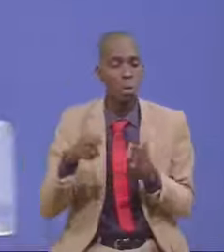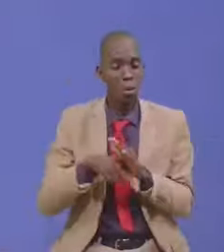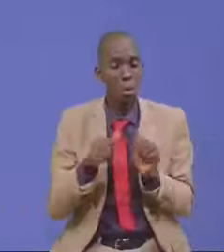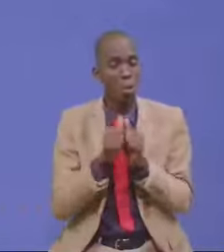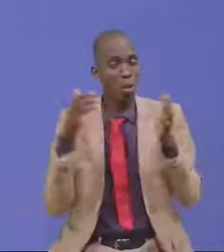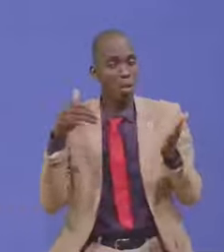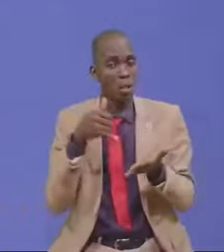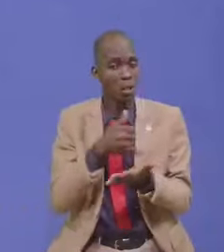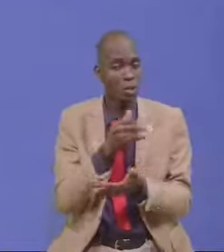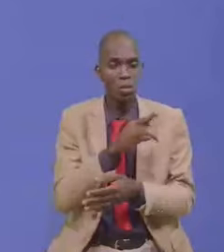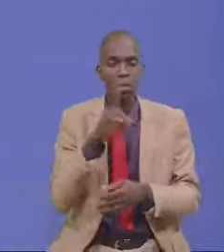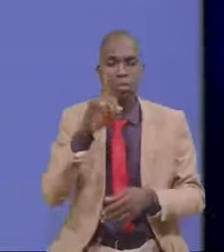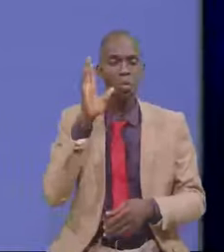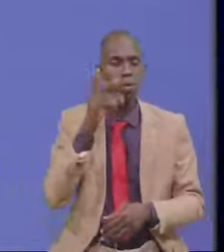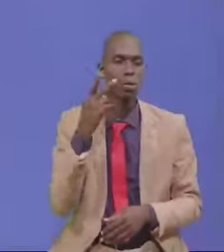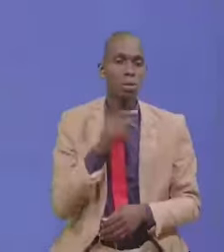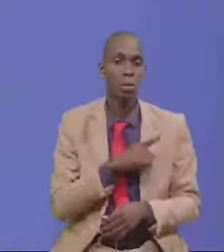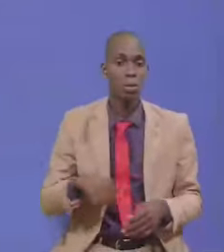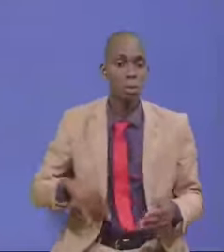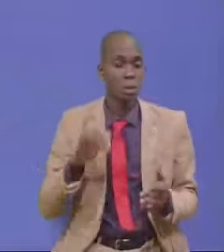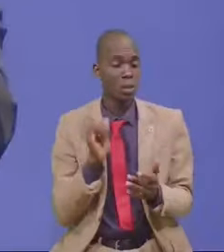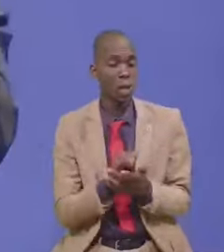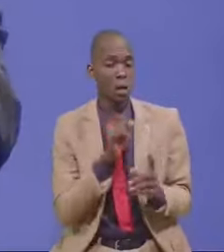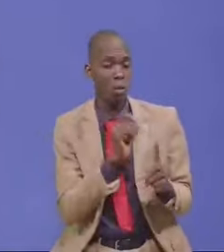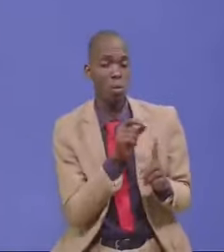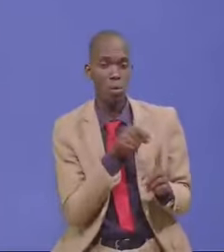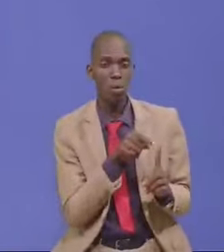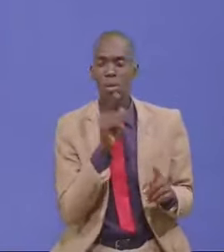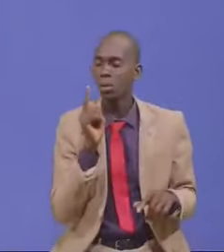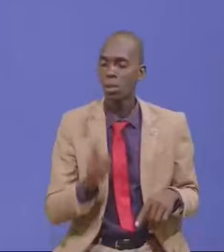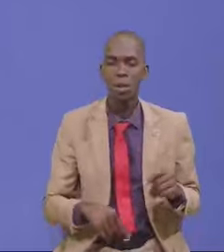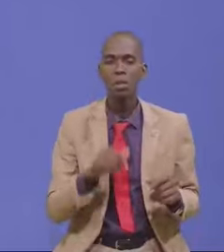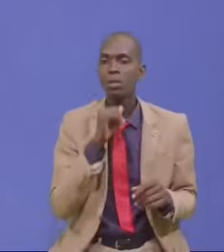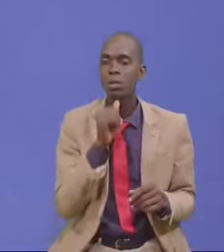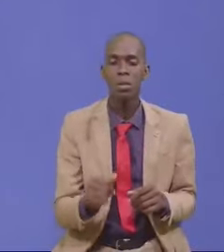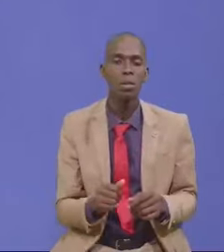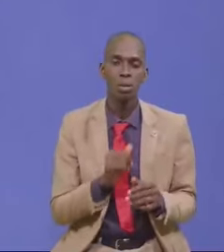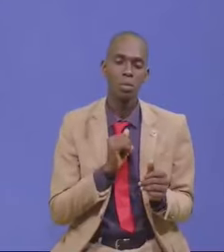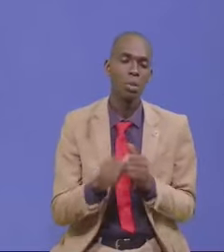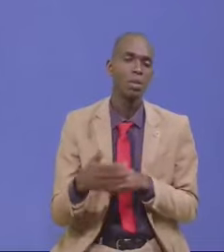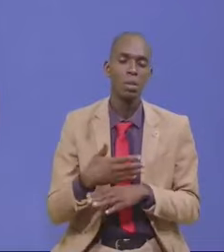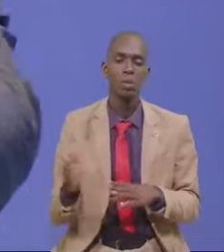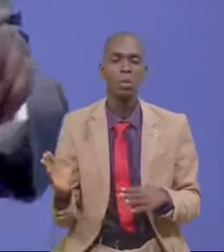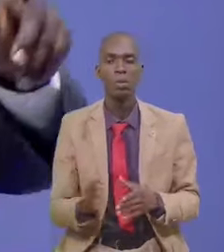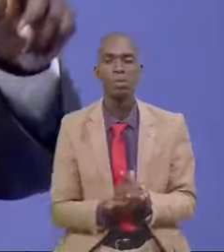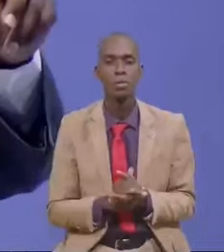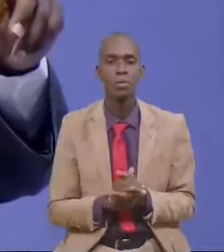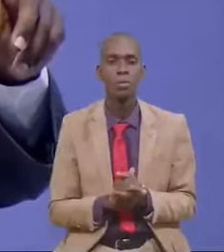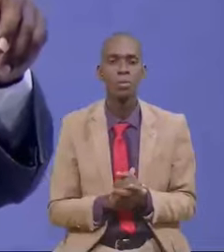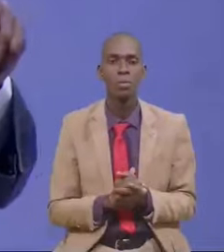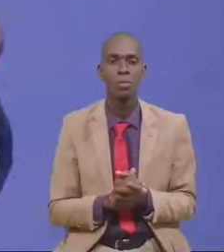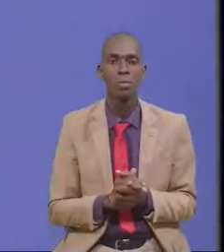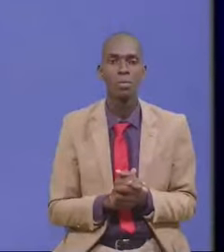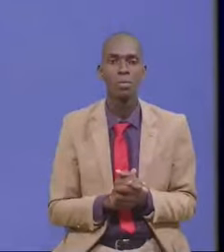Recherchez la paix avec tous et la sanctification sans laquelle personne ne verra le Seigneur. Cette parole ne passera jamais.